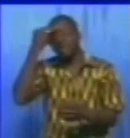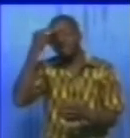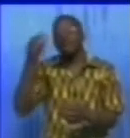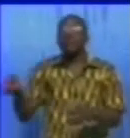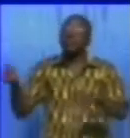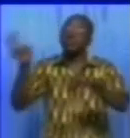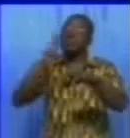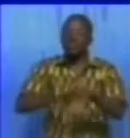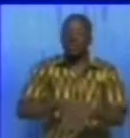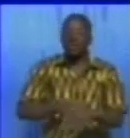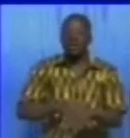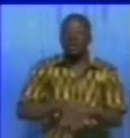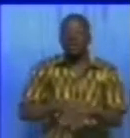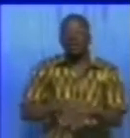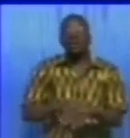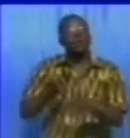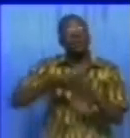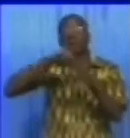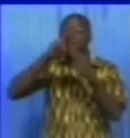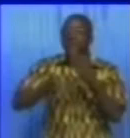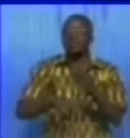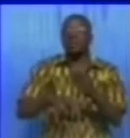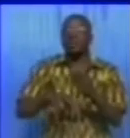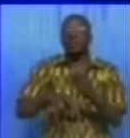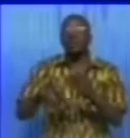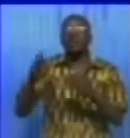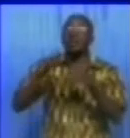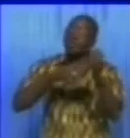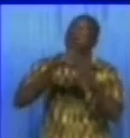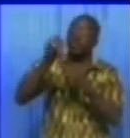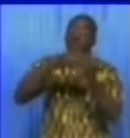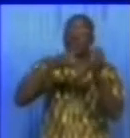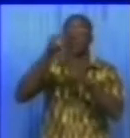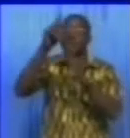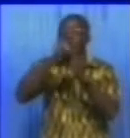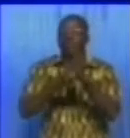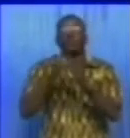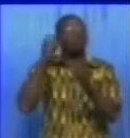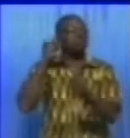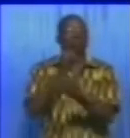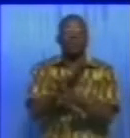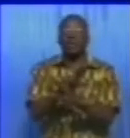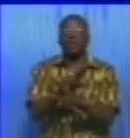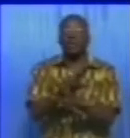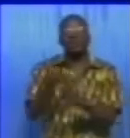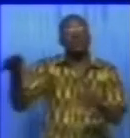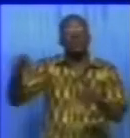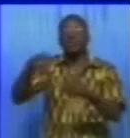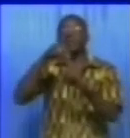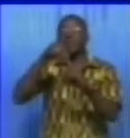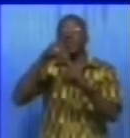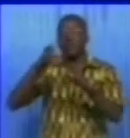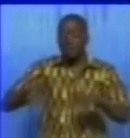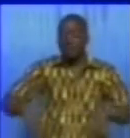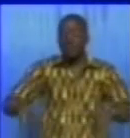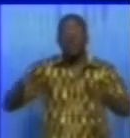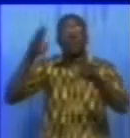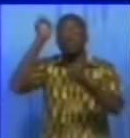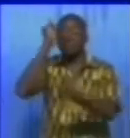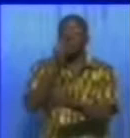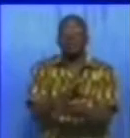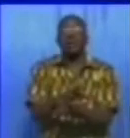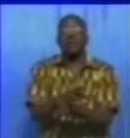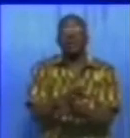mis et résultat, les infrastructures sont prêtes, en particulier les rues sont prêtes,